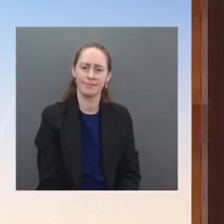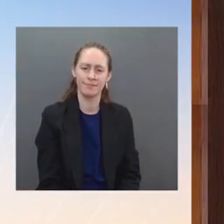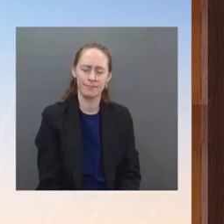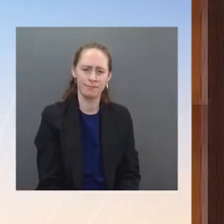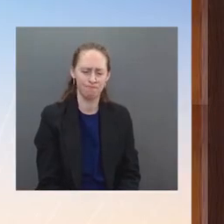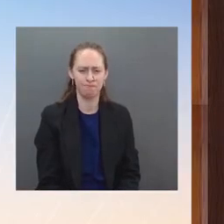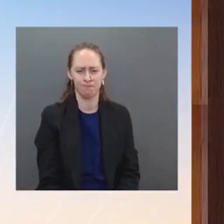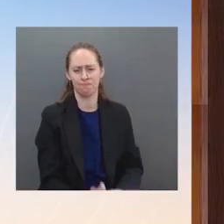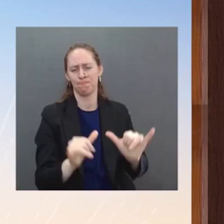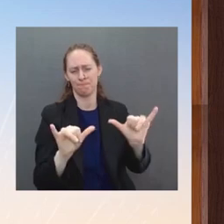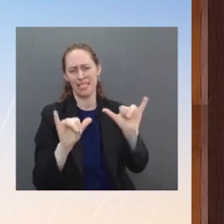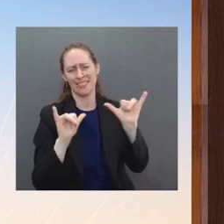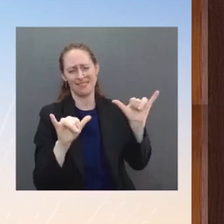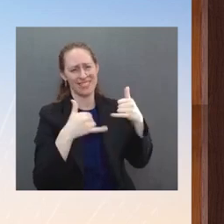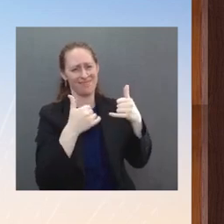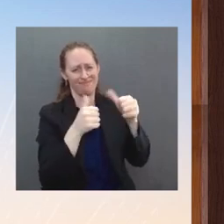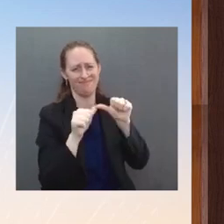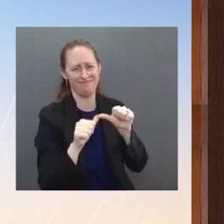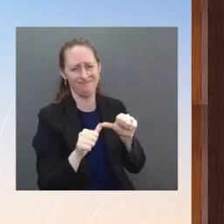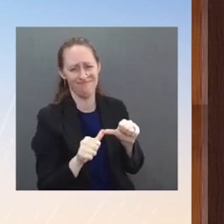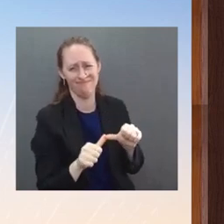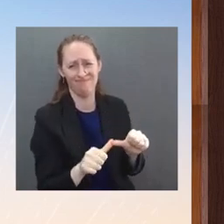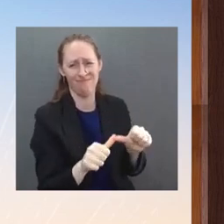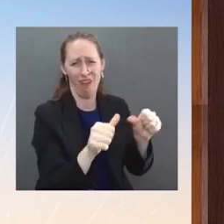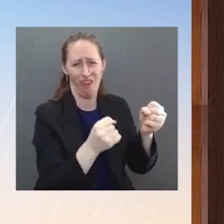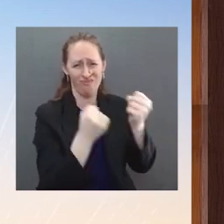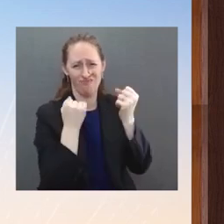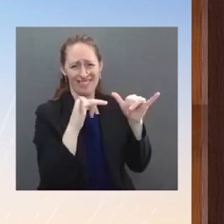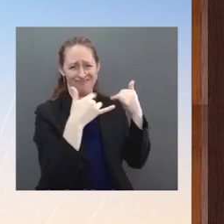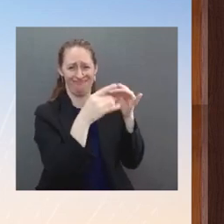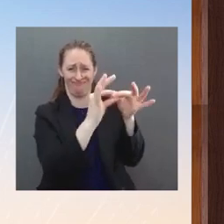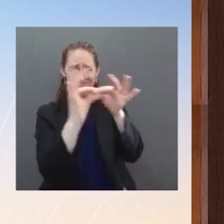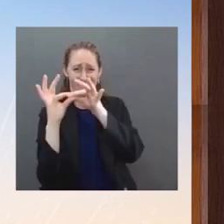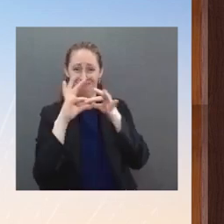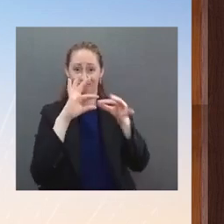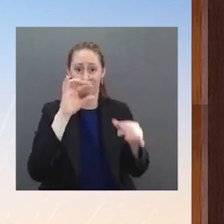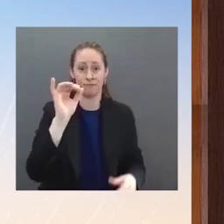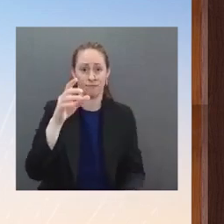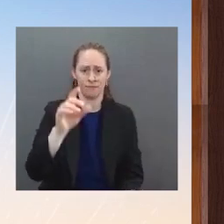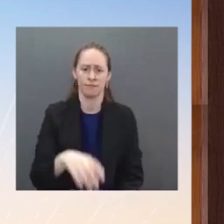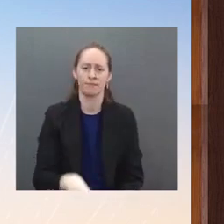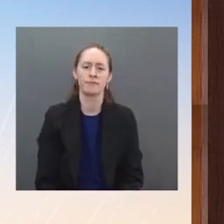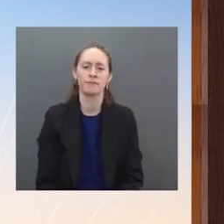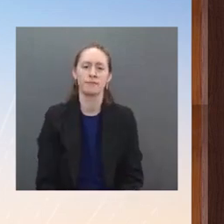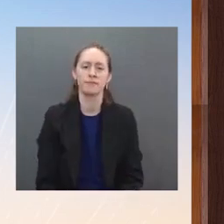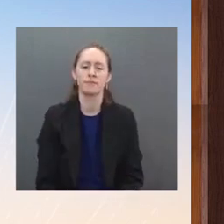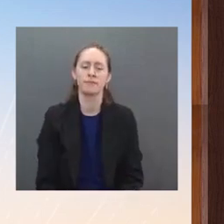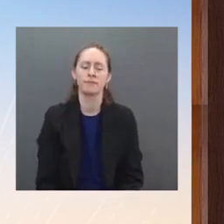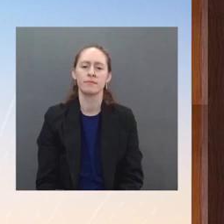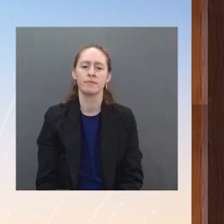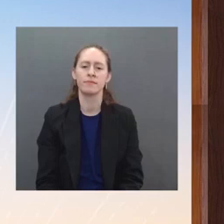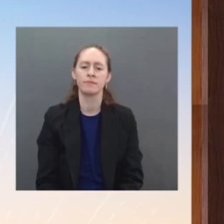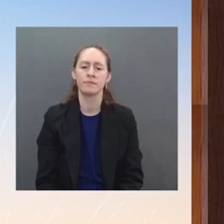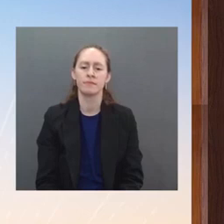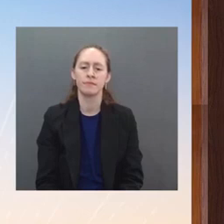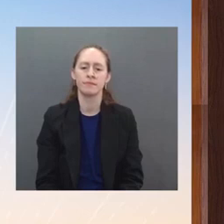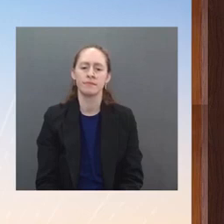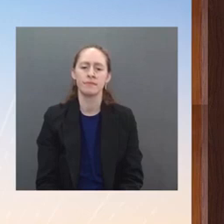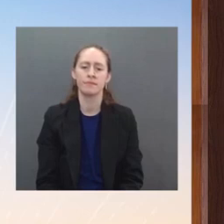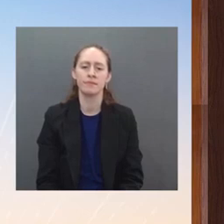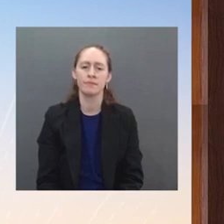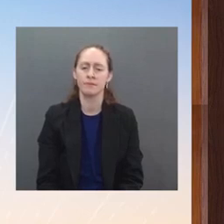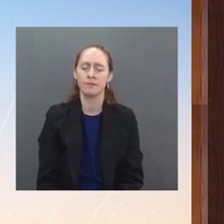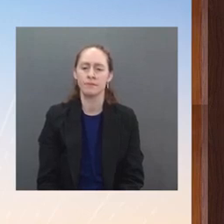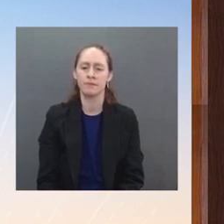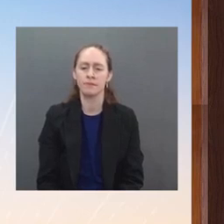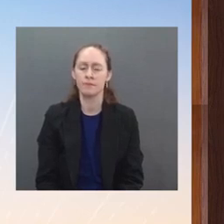Mỹ và Liên hiệp Âu Châu cho rằng quân đội Nga phải đảo tránh Putin vì họ đã lừa gạt ông ta về khả năng quân sự. Hôm